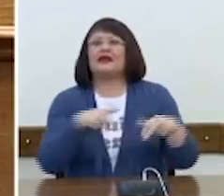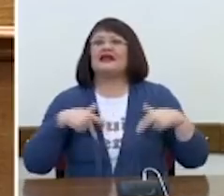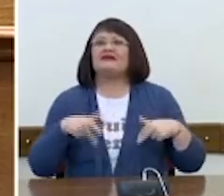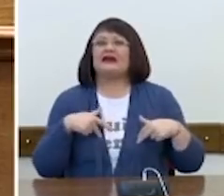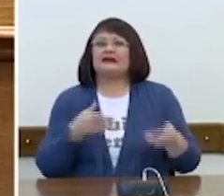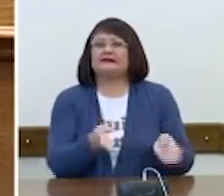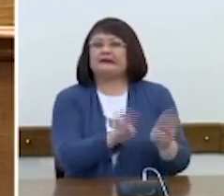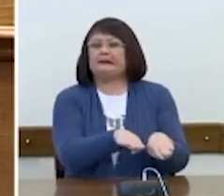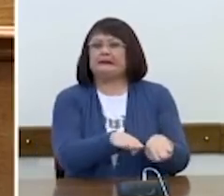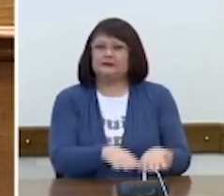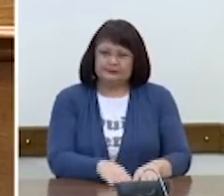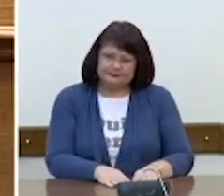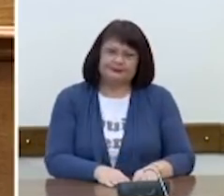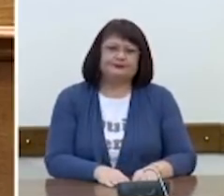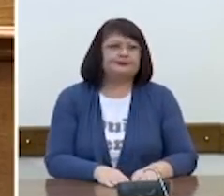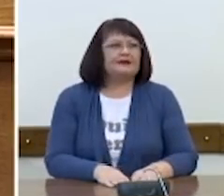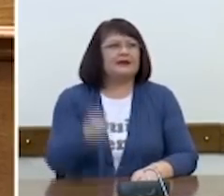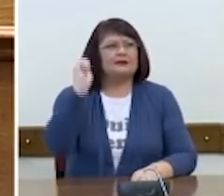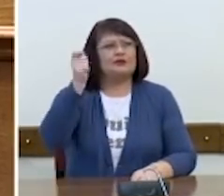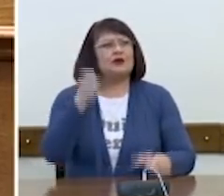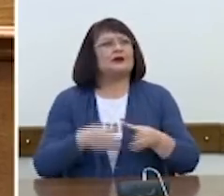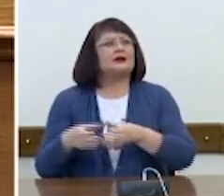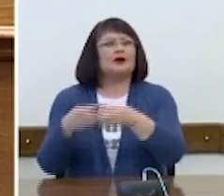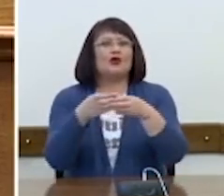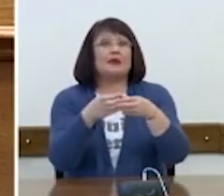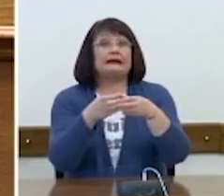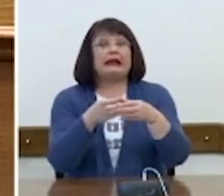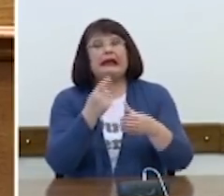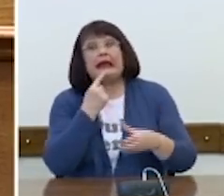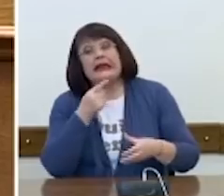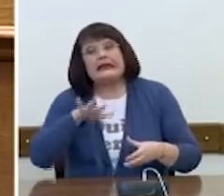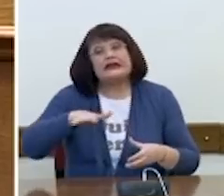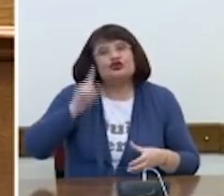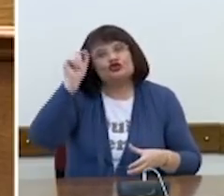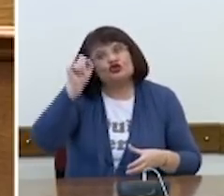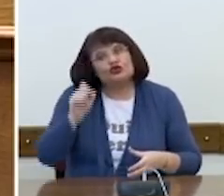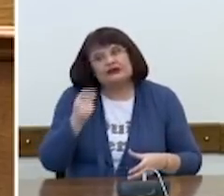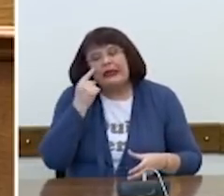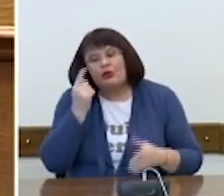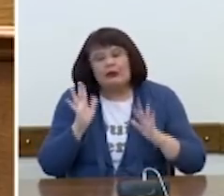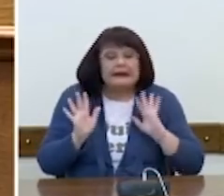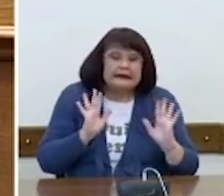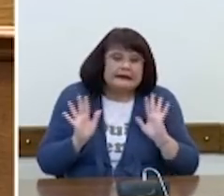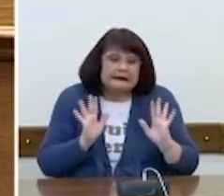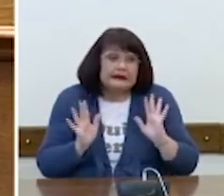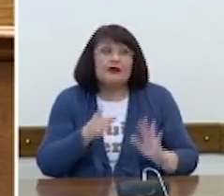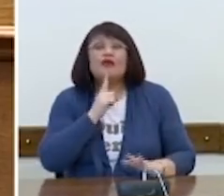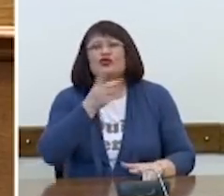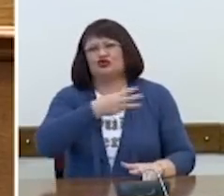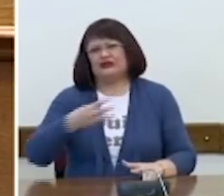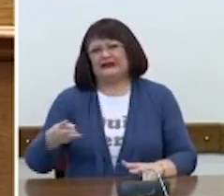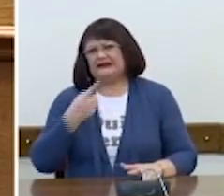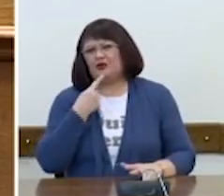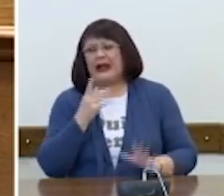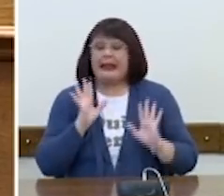κόμματα, ακόμα και αυτά που βάζουν κάποιους αστερίσκους στη συμφωνία για τα μάτια του κόσμου, όπως ο ΣΥΡΙΖΑ,